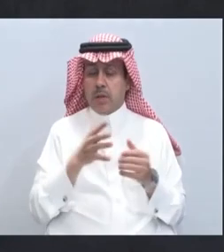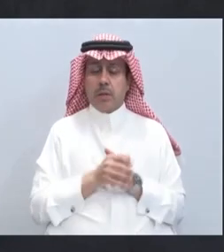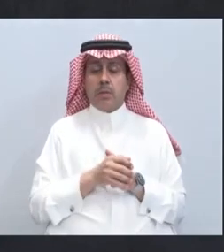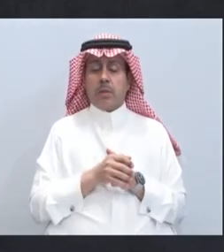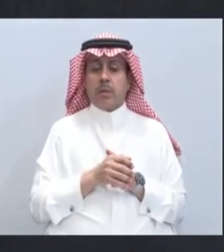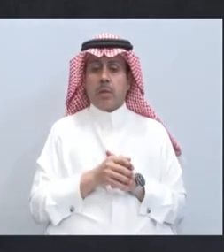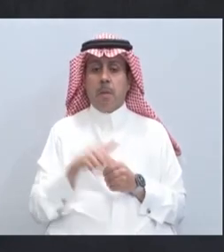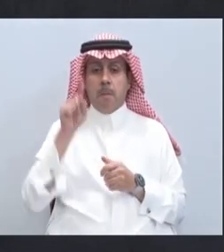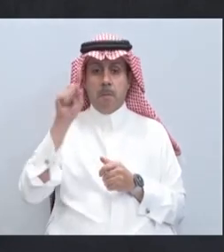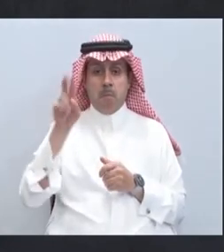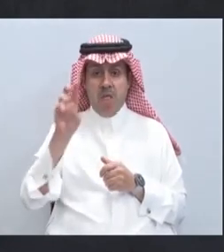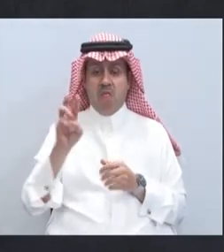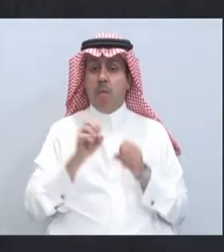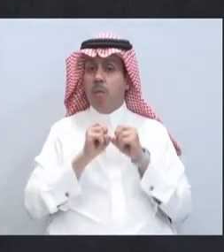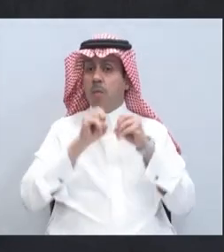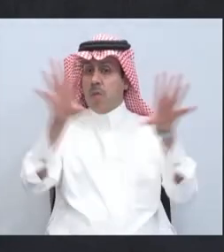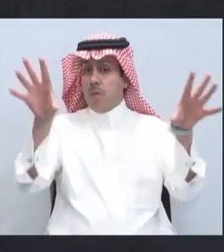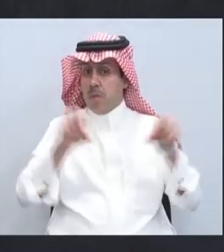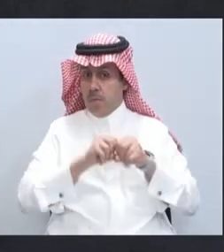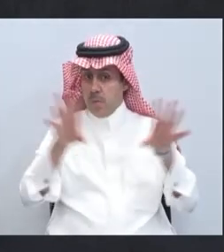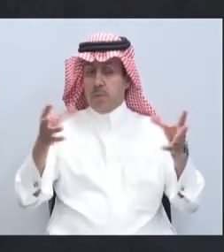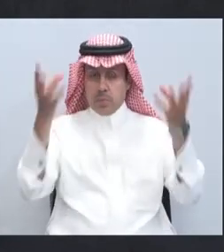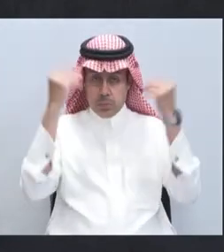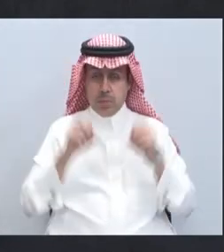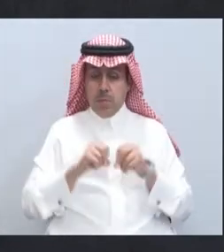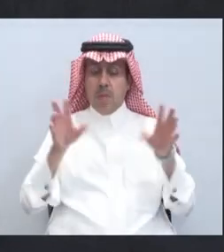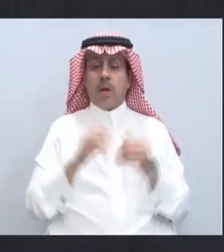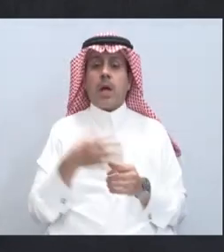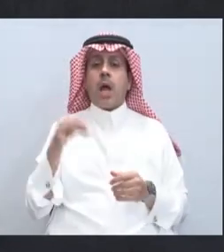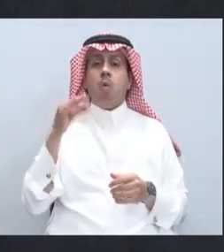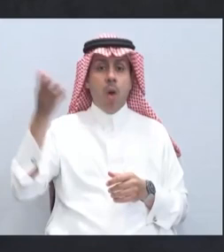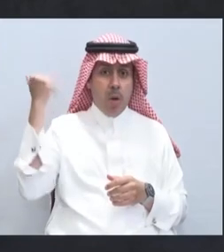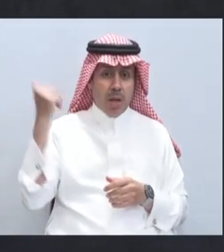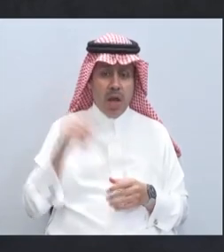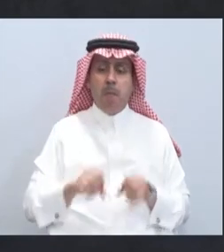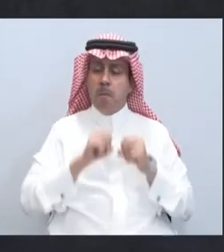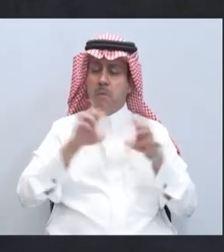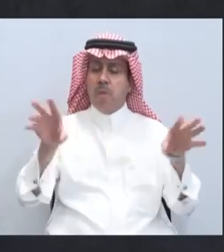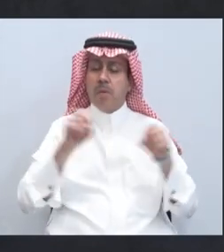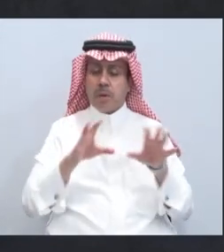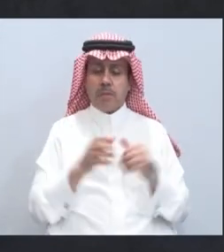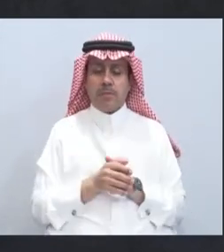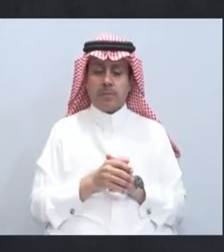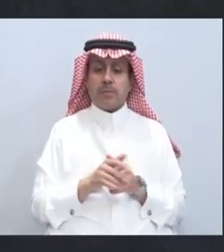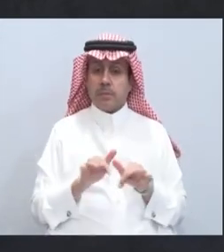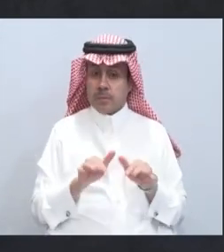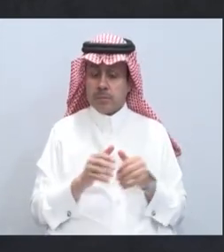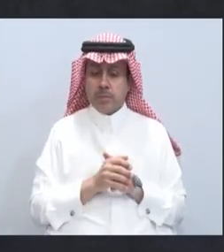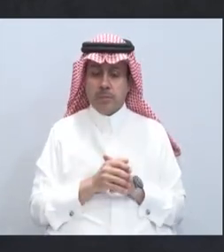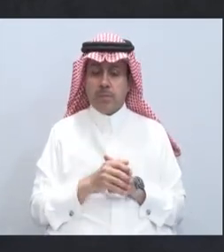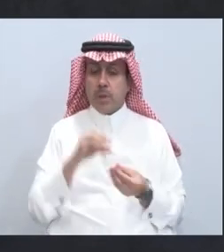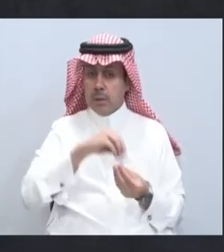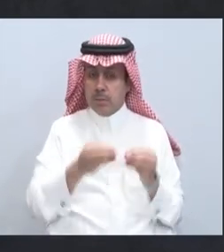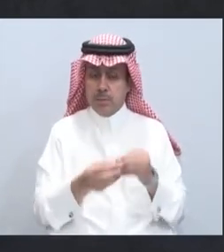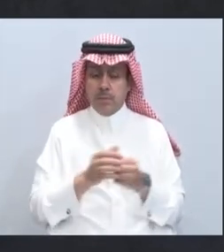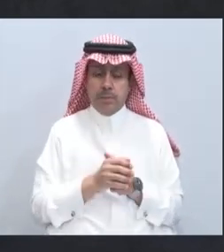في خدمه البث الانتقائي للمعلومات التي اصبحت كانت ورقيا فهي ساعدتنا هنا في البث الانتقائي ساعدتها من وجود